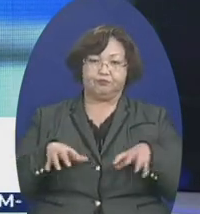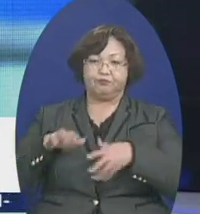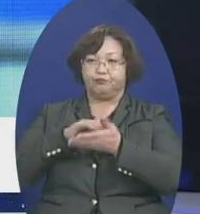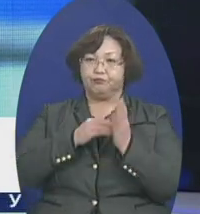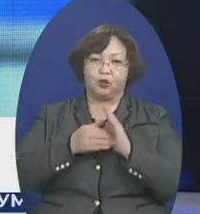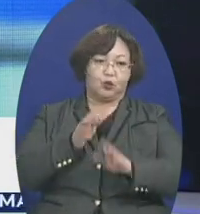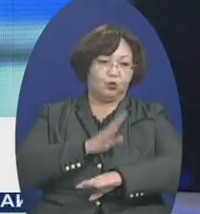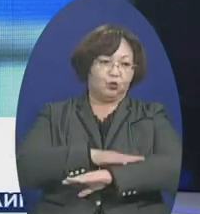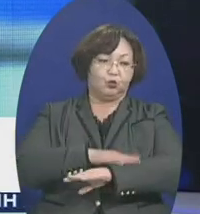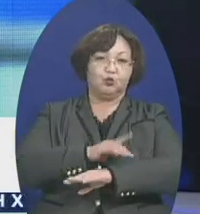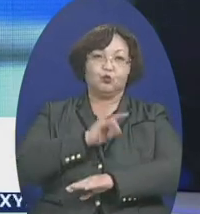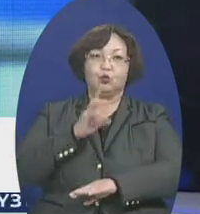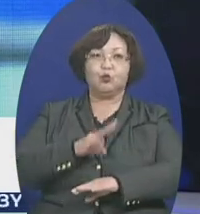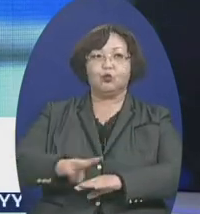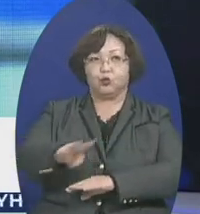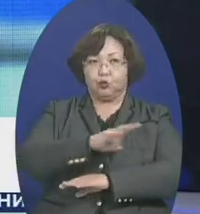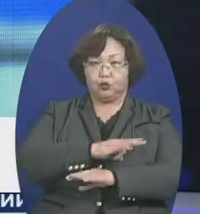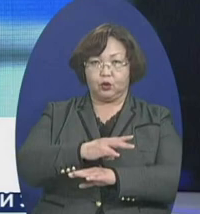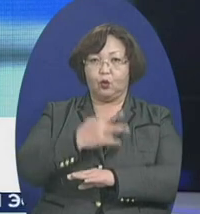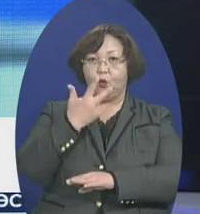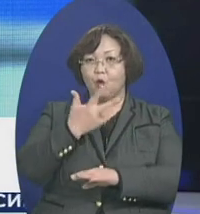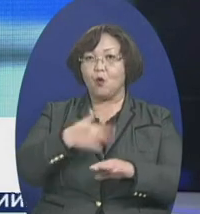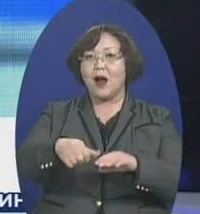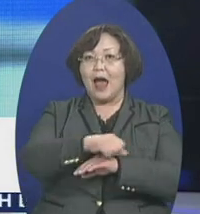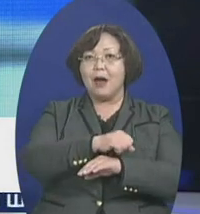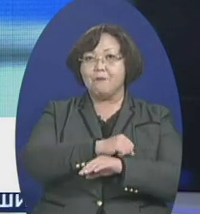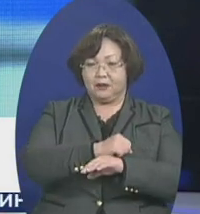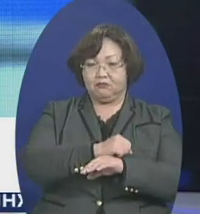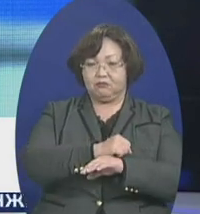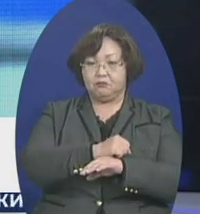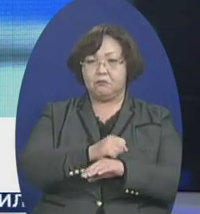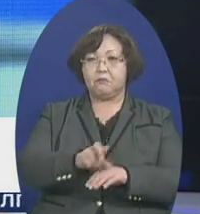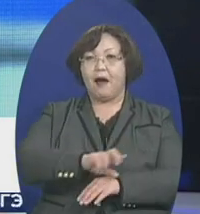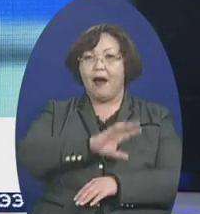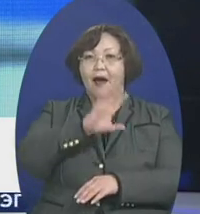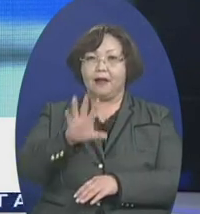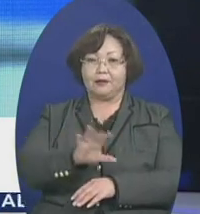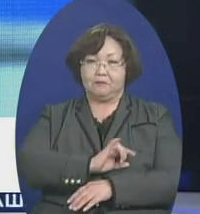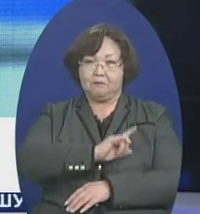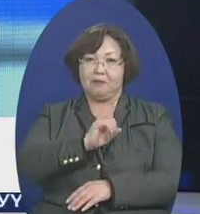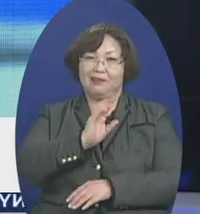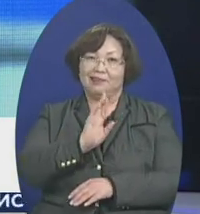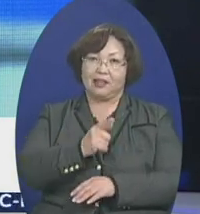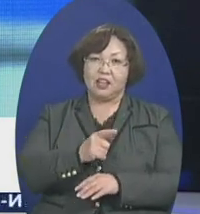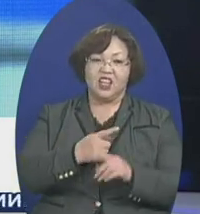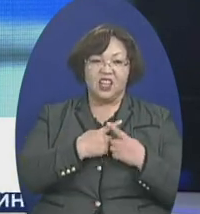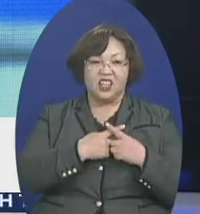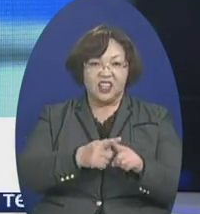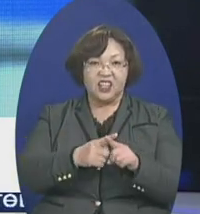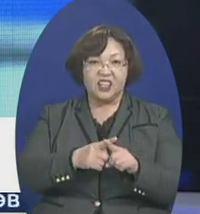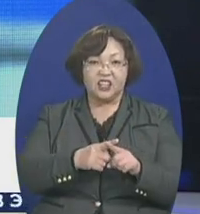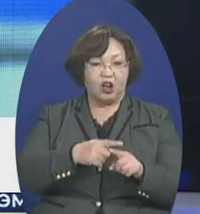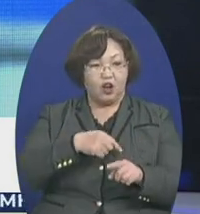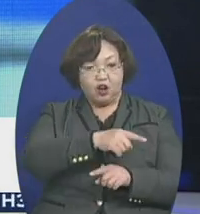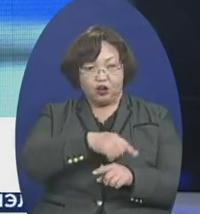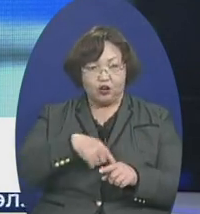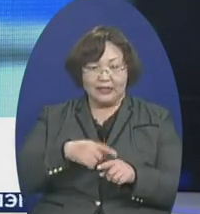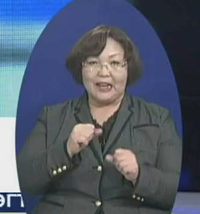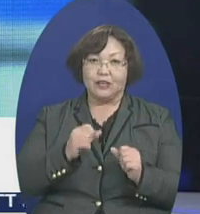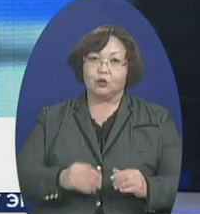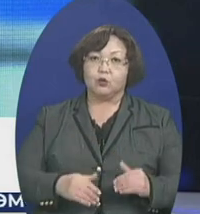төлөвлөгөөг боловсруулж байна. Зүүн гурван аймгийг байгалийн баялаг болон хилийн боомтуудад түшиглэн хөгжүүлэх төлөвлөгөөг